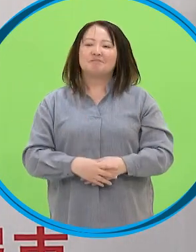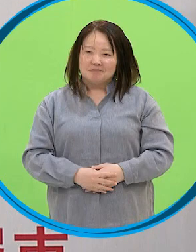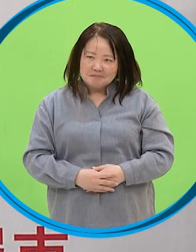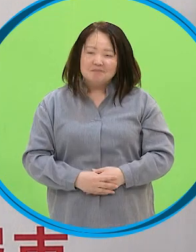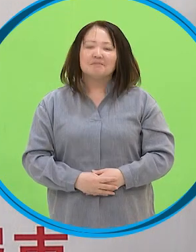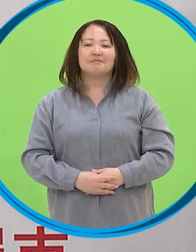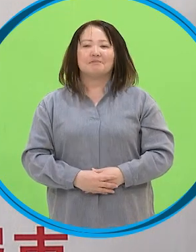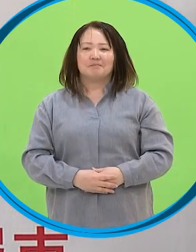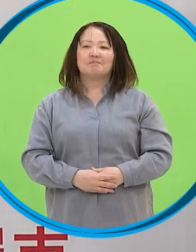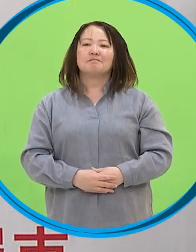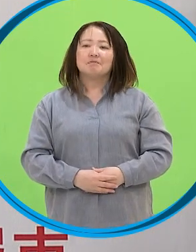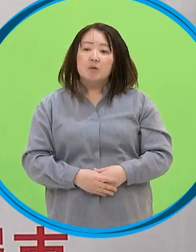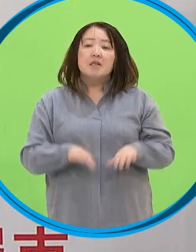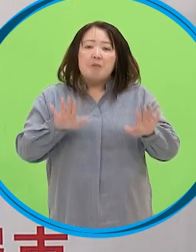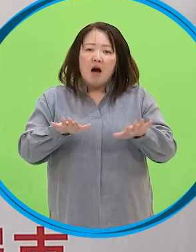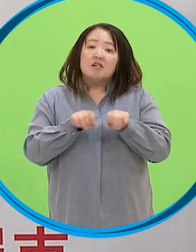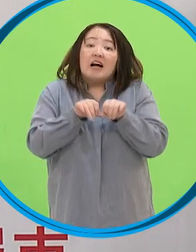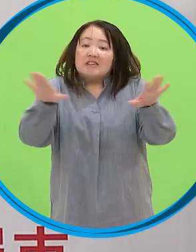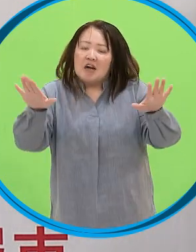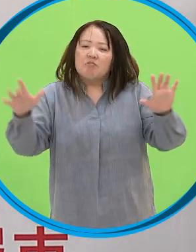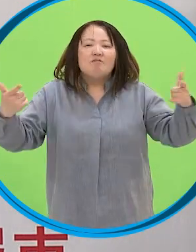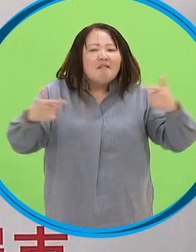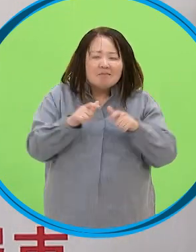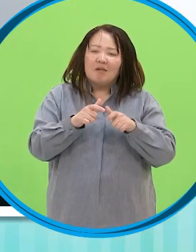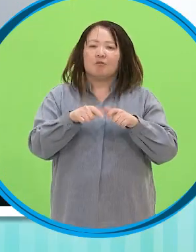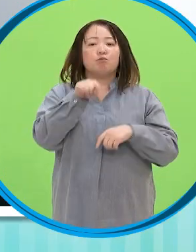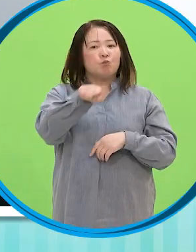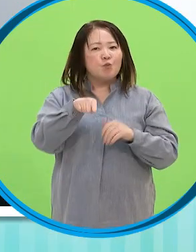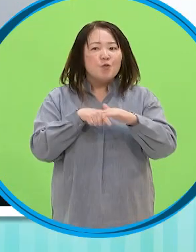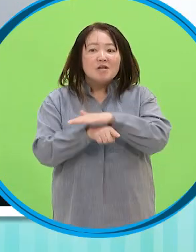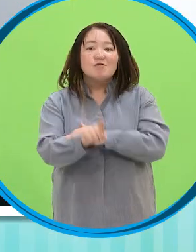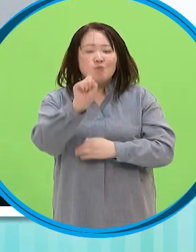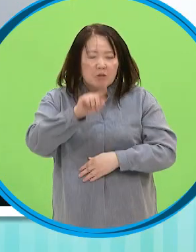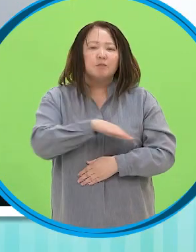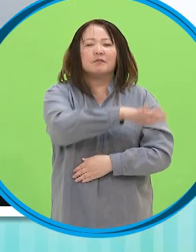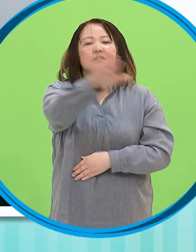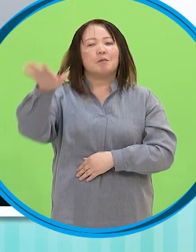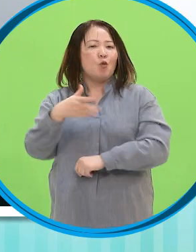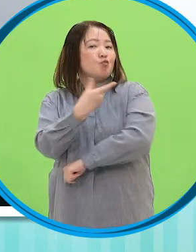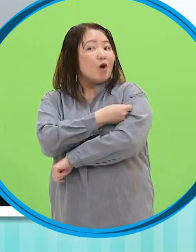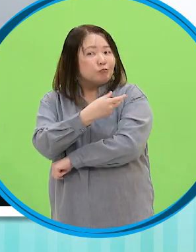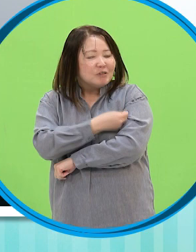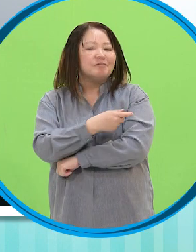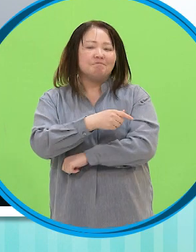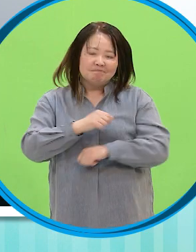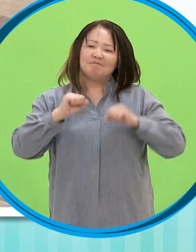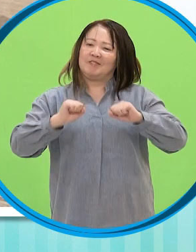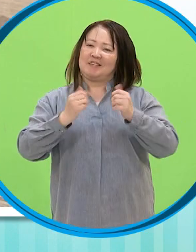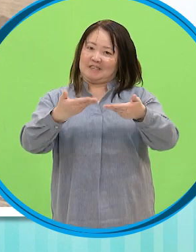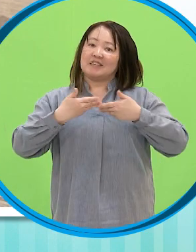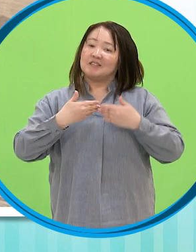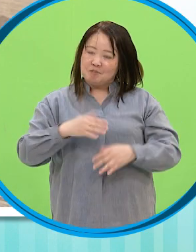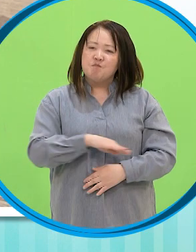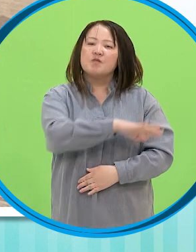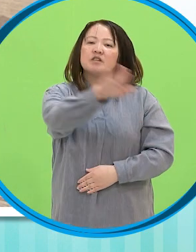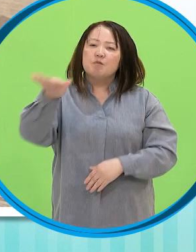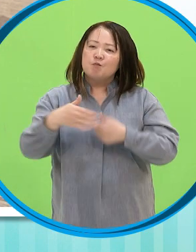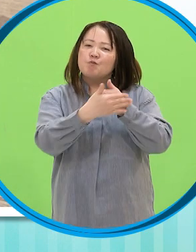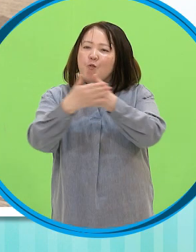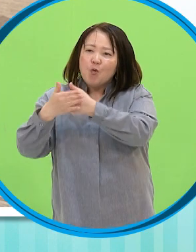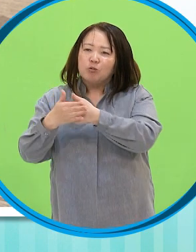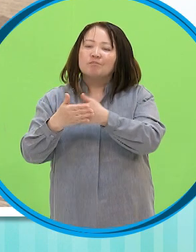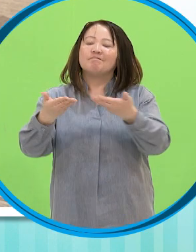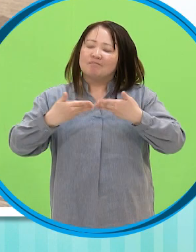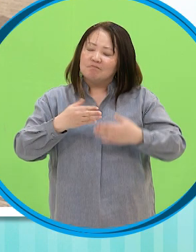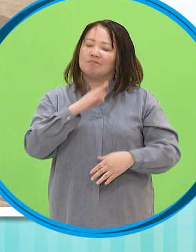をお願いをいたしました。感染が減った理由の一つは皆さんにワクチンを打っていただいたことだと思いますけれども、皆さん方のご協